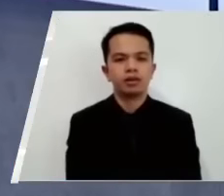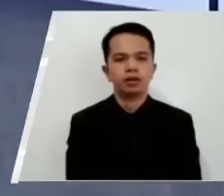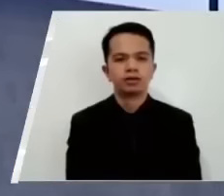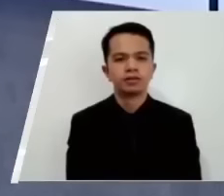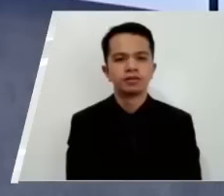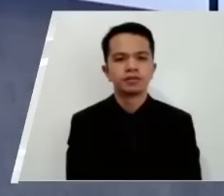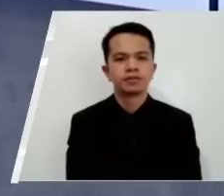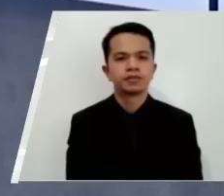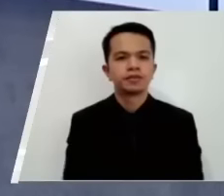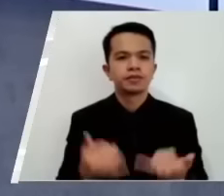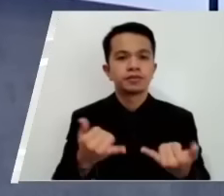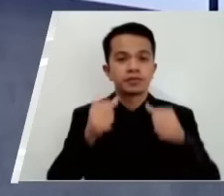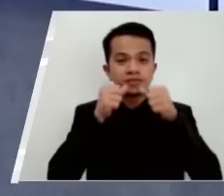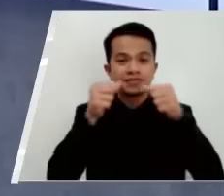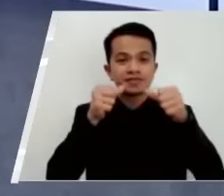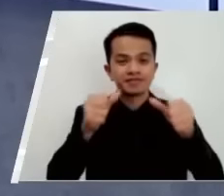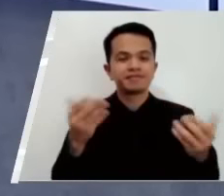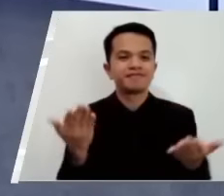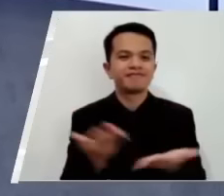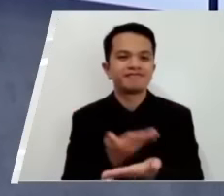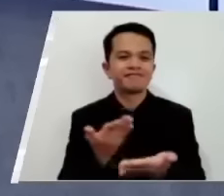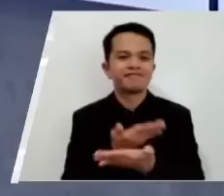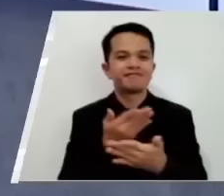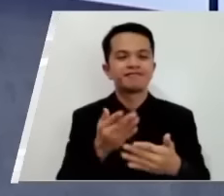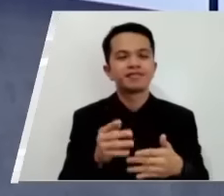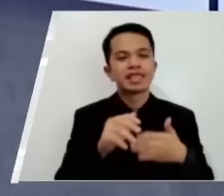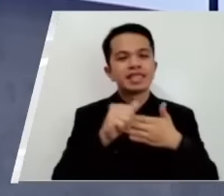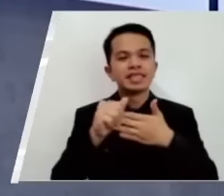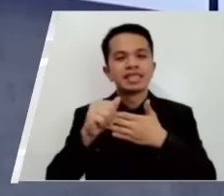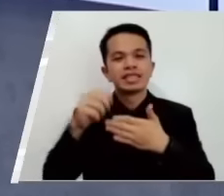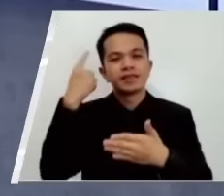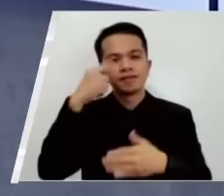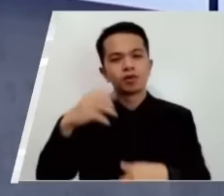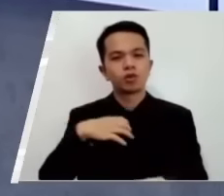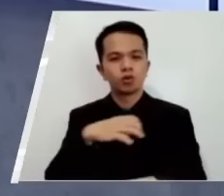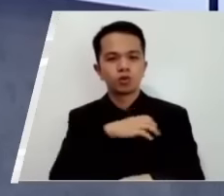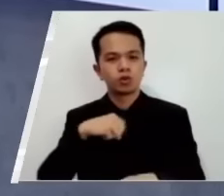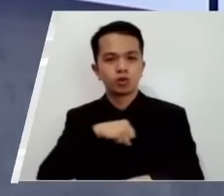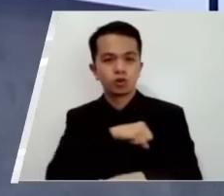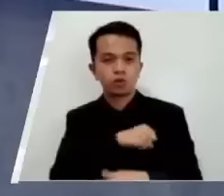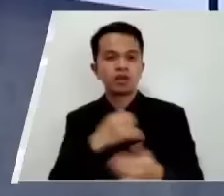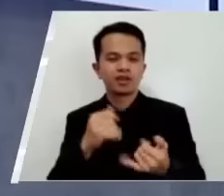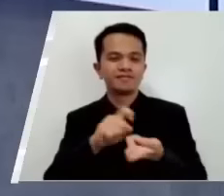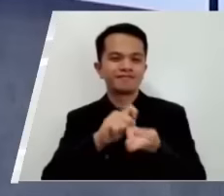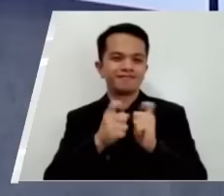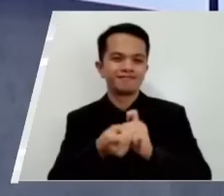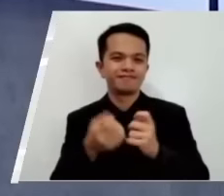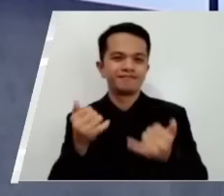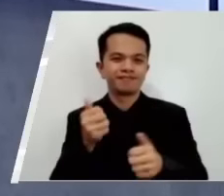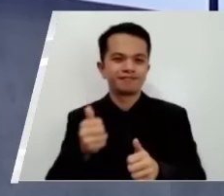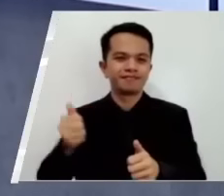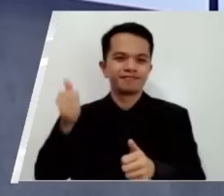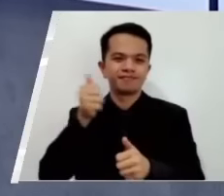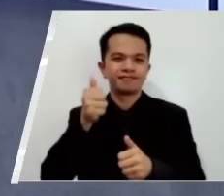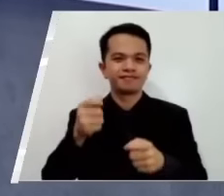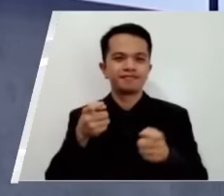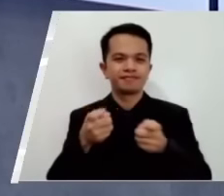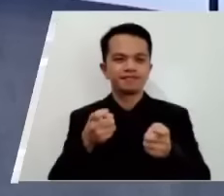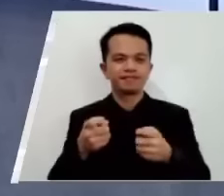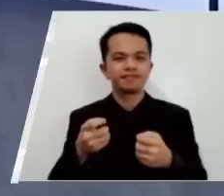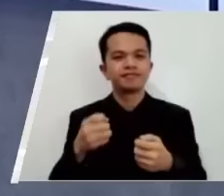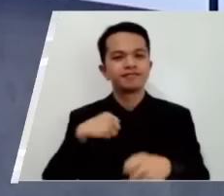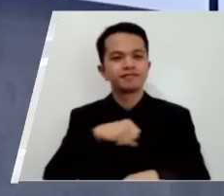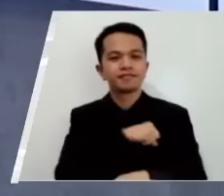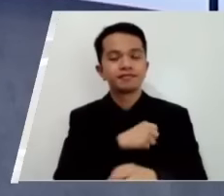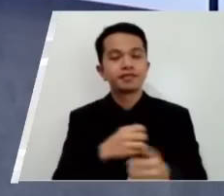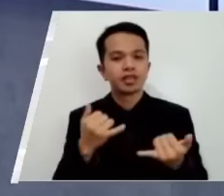Inanunsyo na mga bagong mamumuno sa ilang komite sa Senado kasunod ng pagpalit ng liderato. Itinanggi naman ng ilang senador na may kinalaman sa